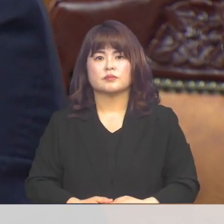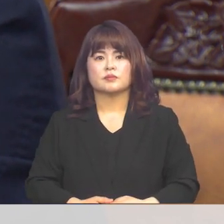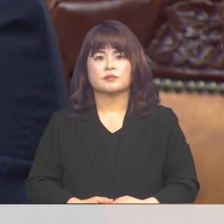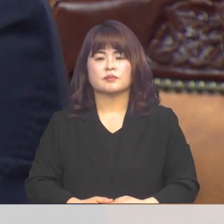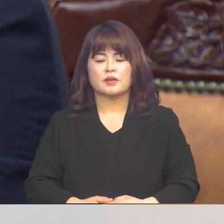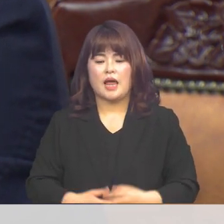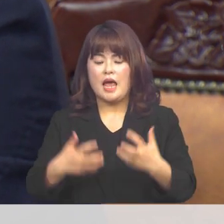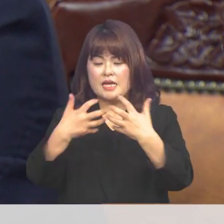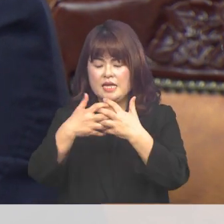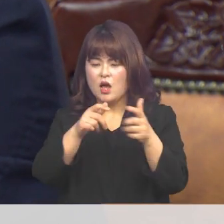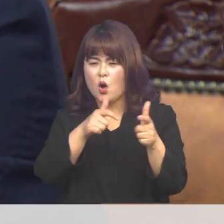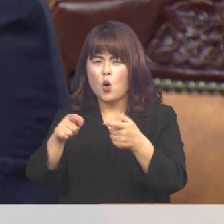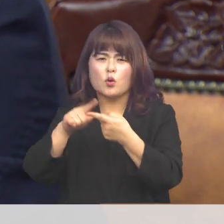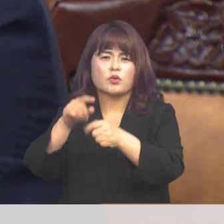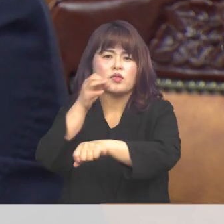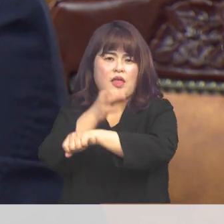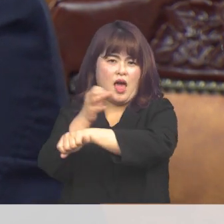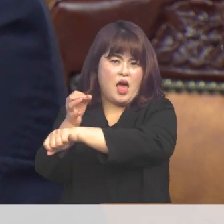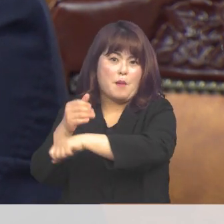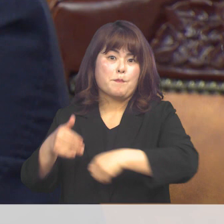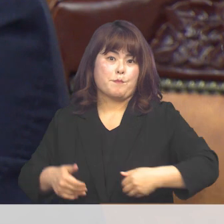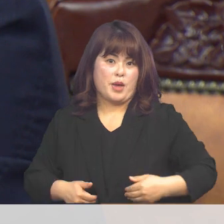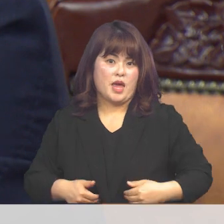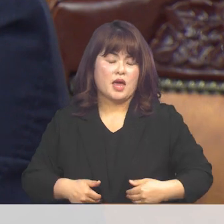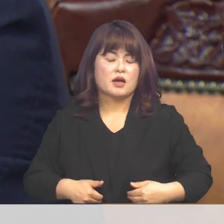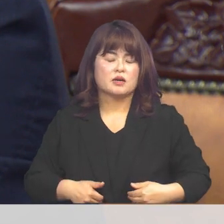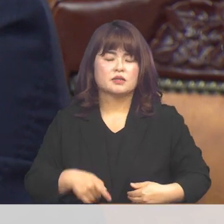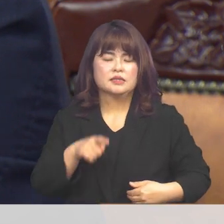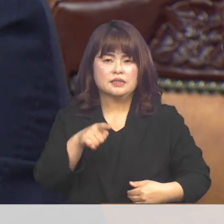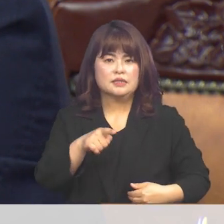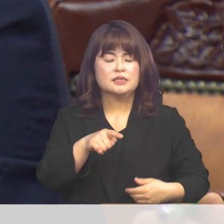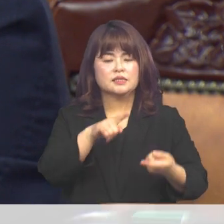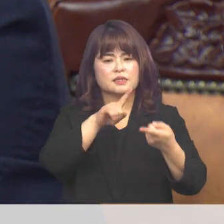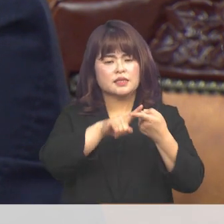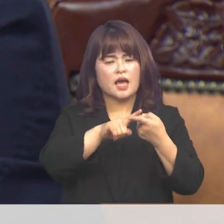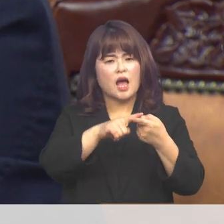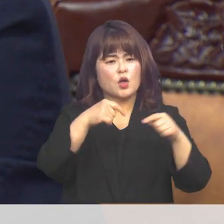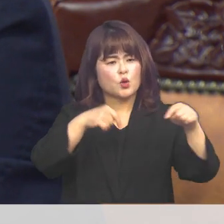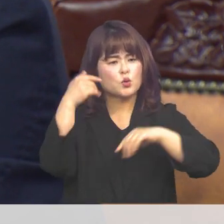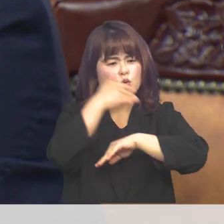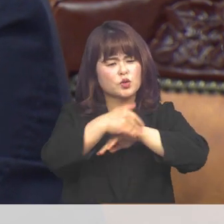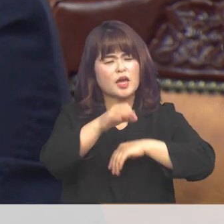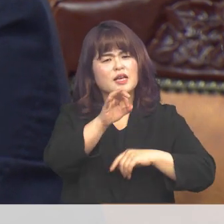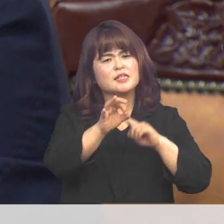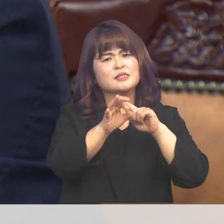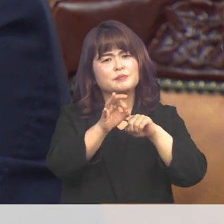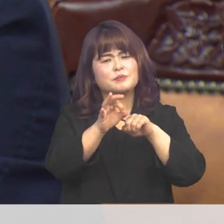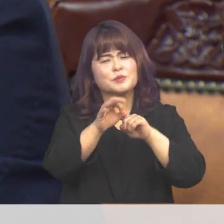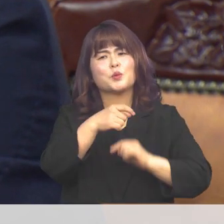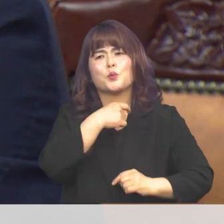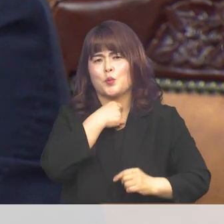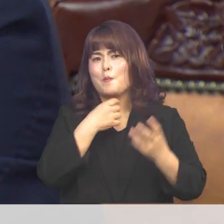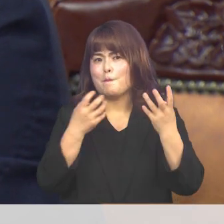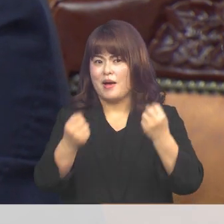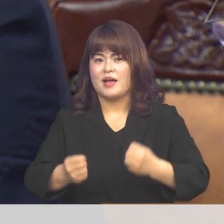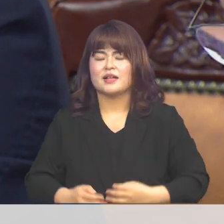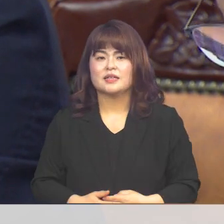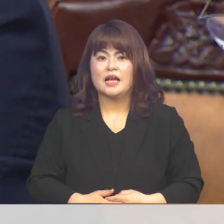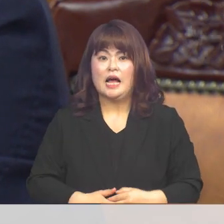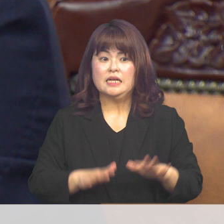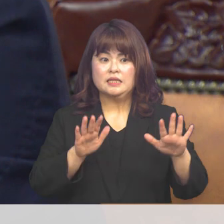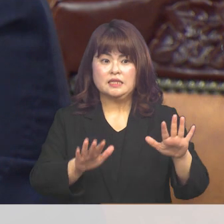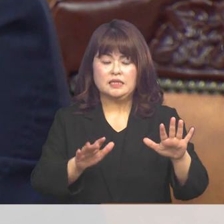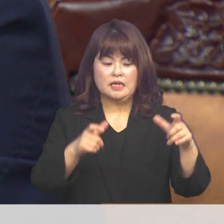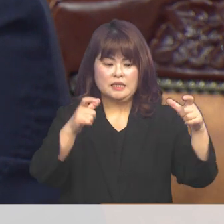건축 비용도 발생하고 제조 설비 구입도 해야 되고 하기 때문에 이런 것들에 대한 정책 금융도 좀 원하고 있습니다.